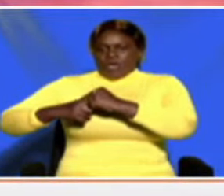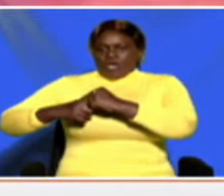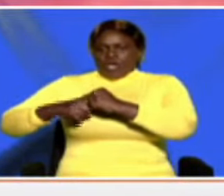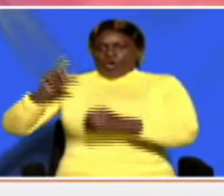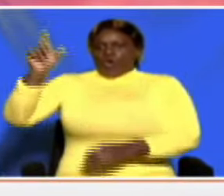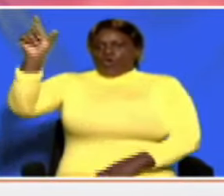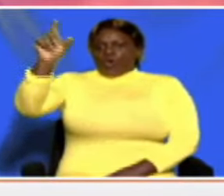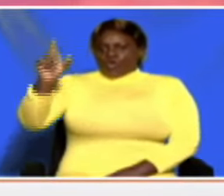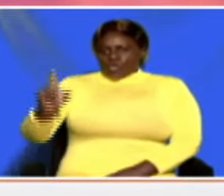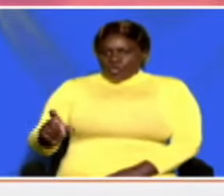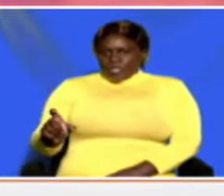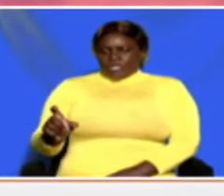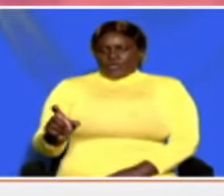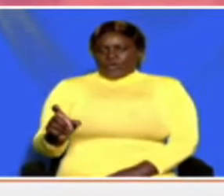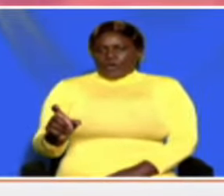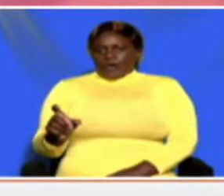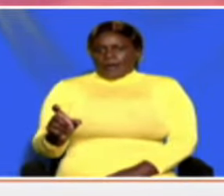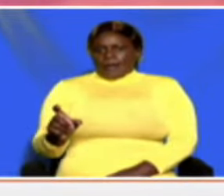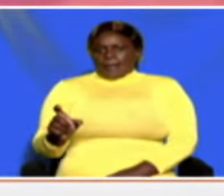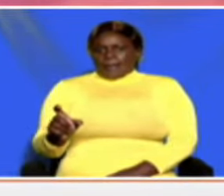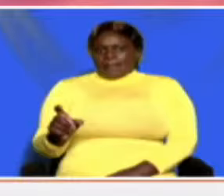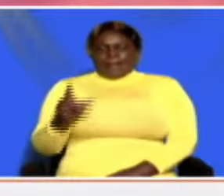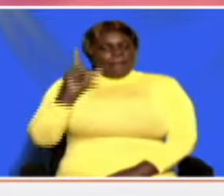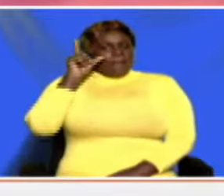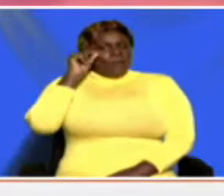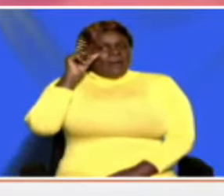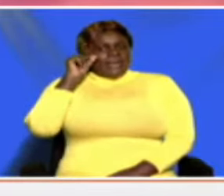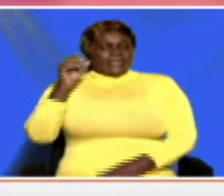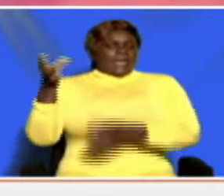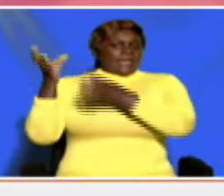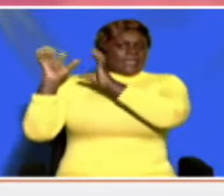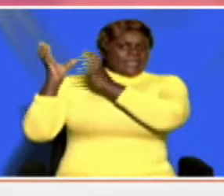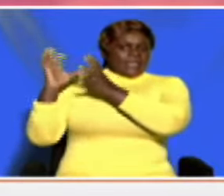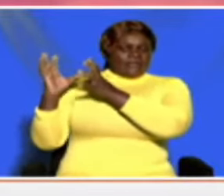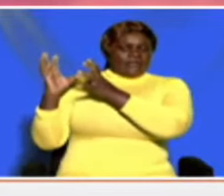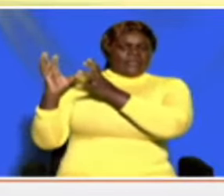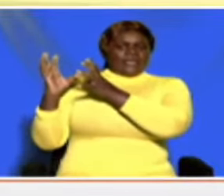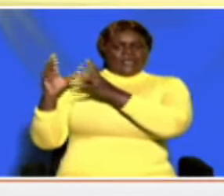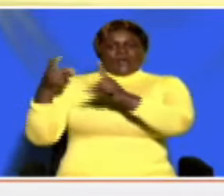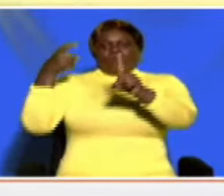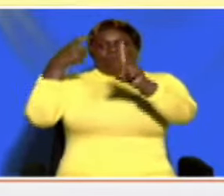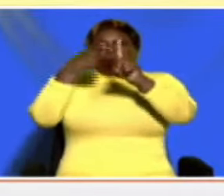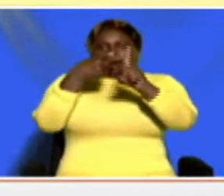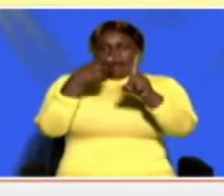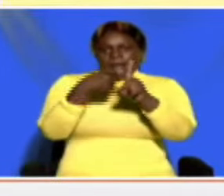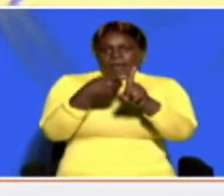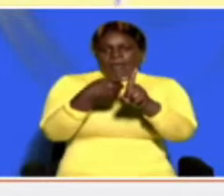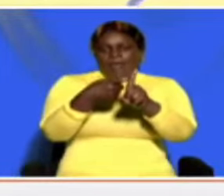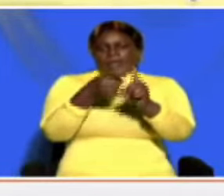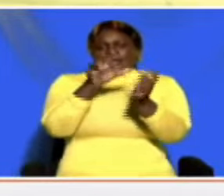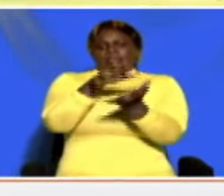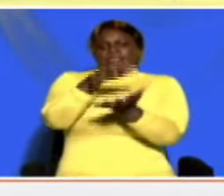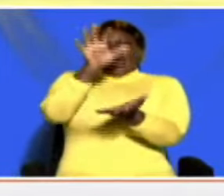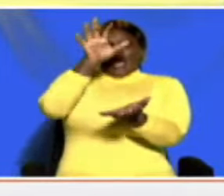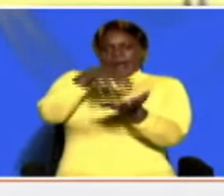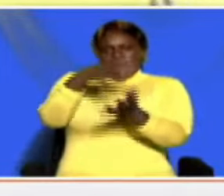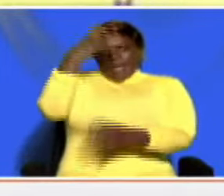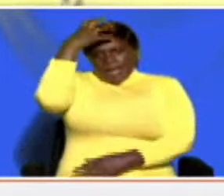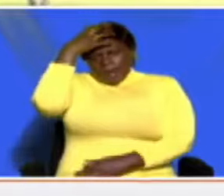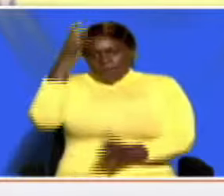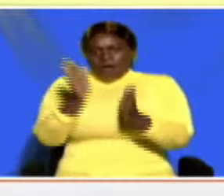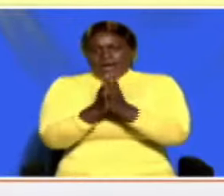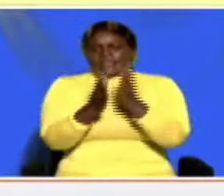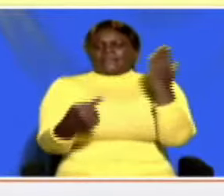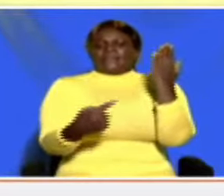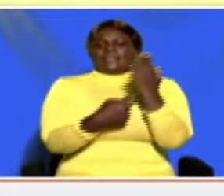pwani province. This is Mombasa, Kilifi, Kwale, Tana, Lamu na Taita Taveta.